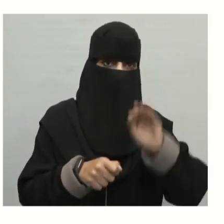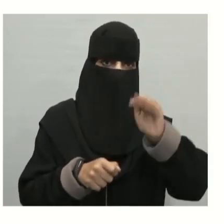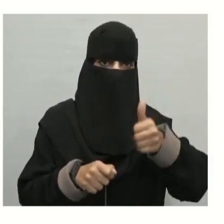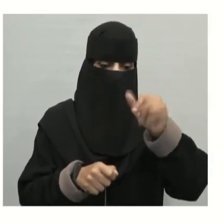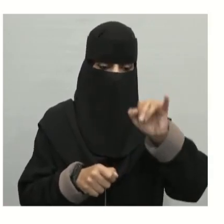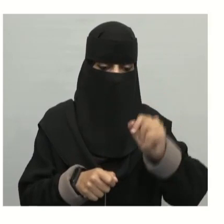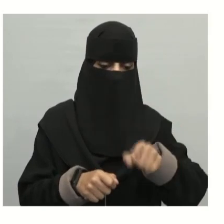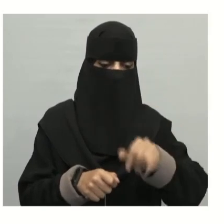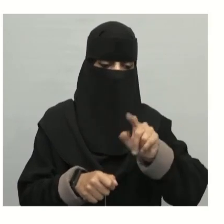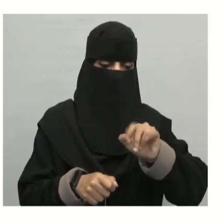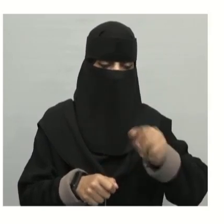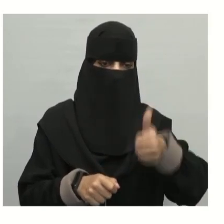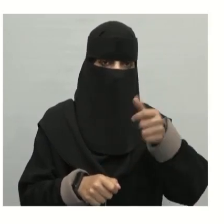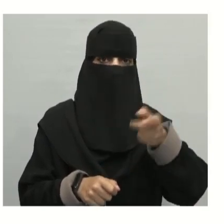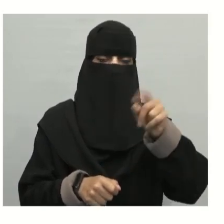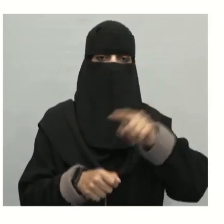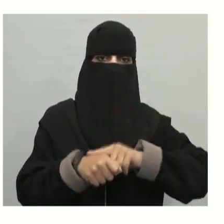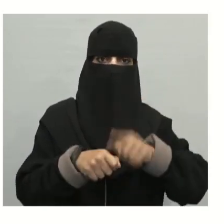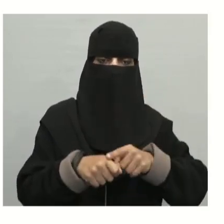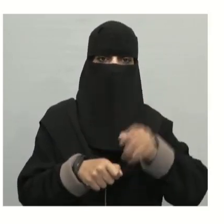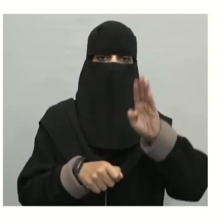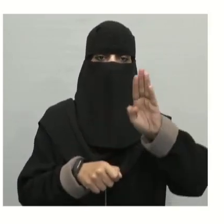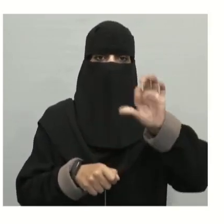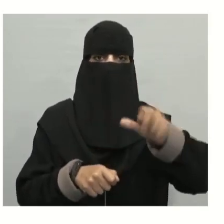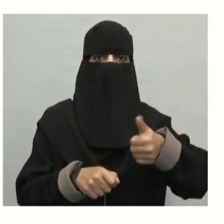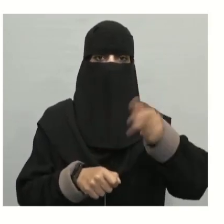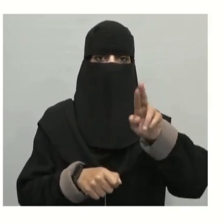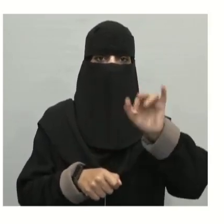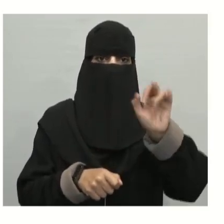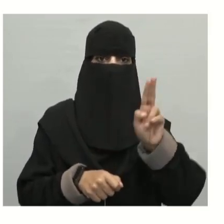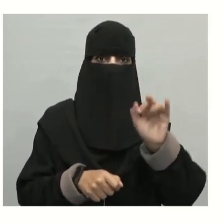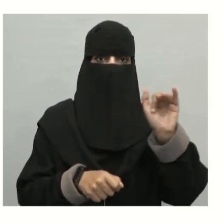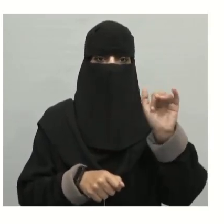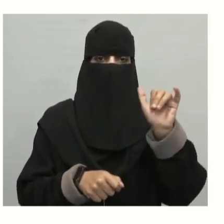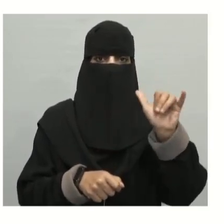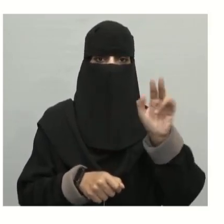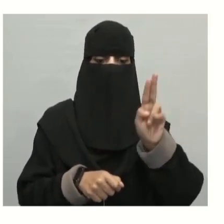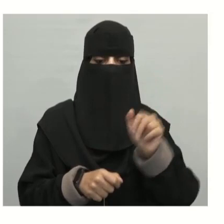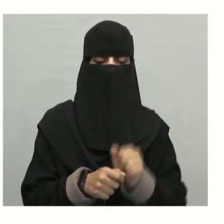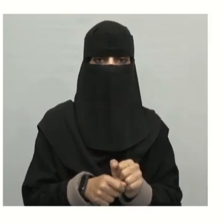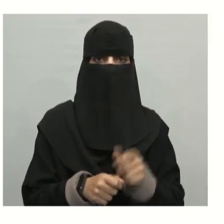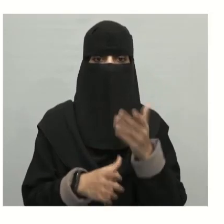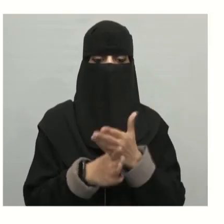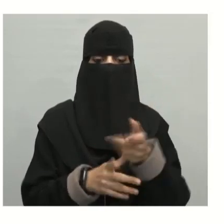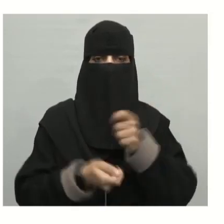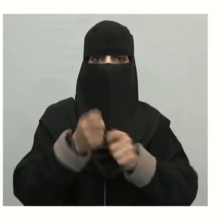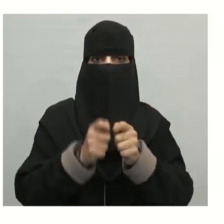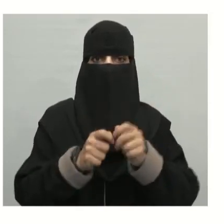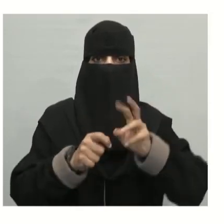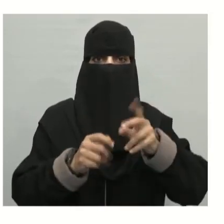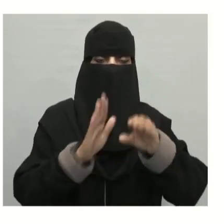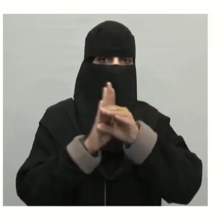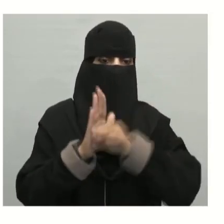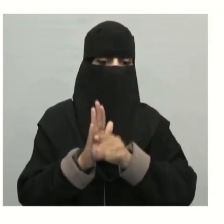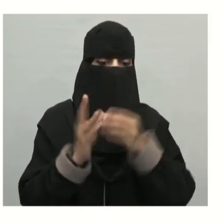الكوارتزيت ما هي العوامل المؤثره في انواع الصخور بالنسبه للصخور